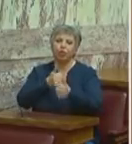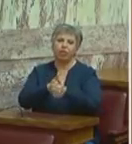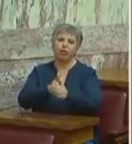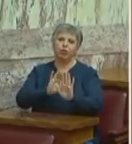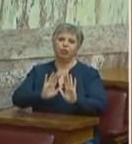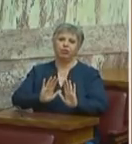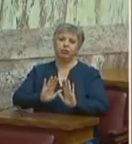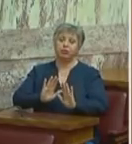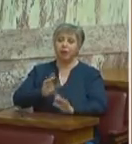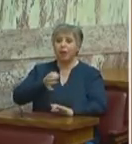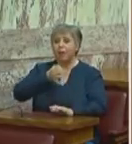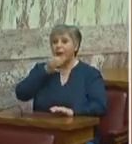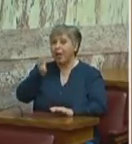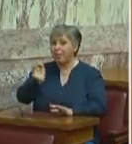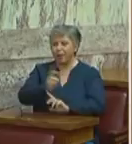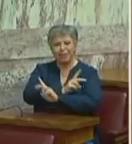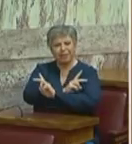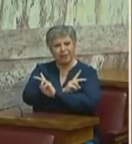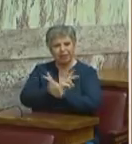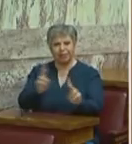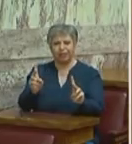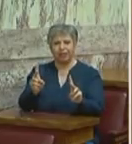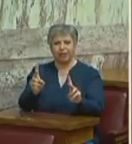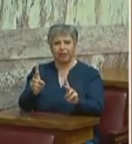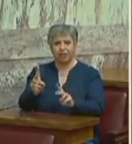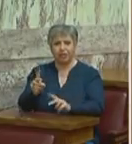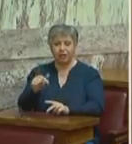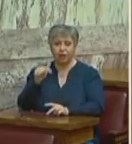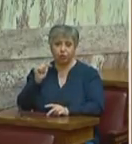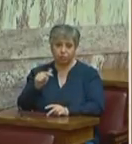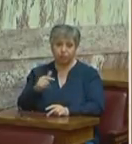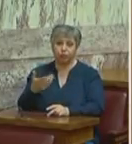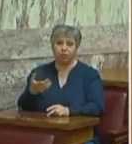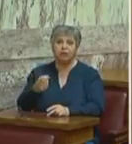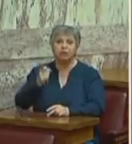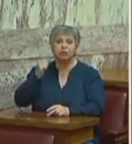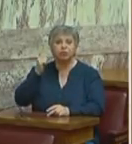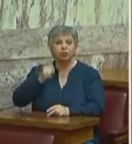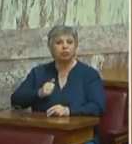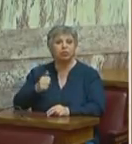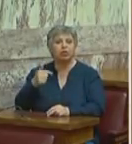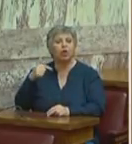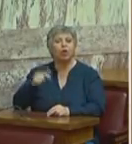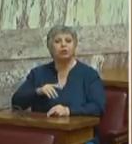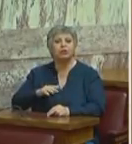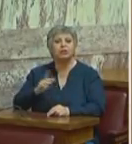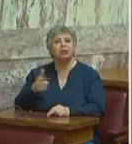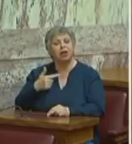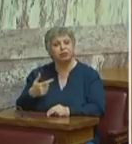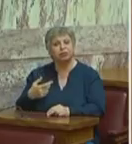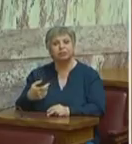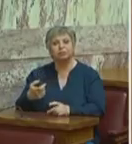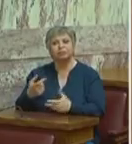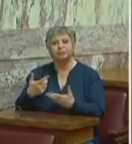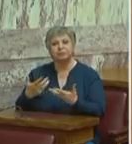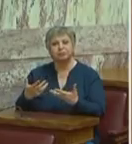σαφές, και αυτό αποδεικνύεται και από τη στήριξη της μεγάλης πλειοψηφίας των εταίρων μας, ότι η Ελλάδα παίζει